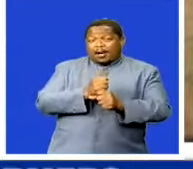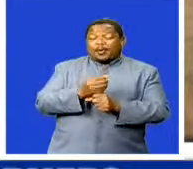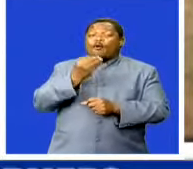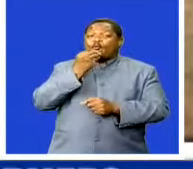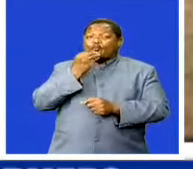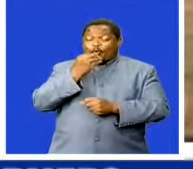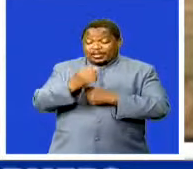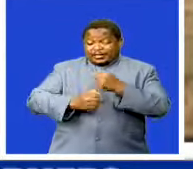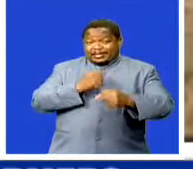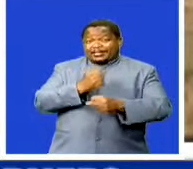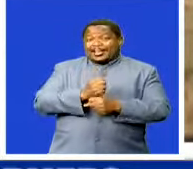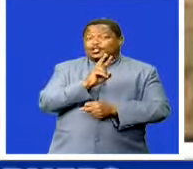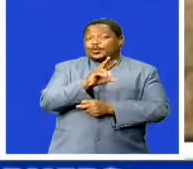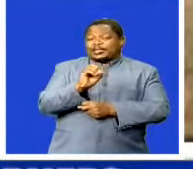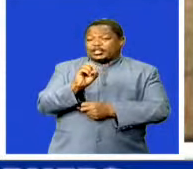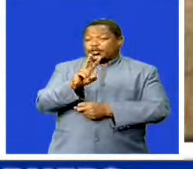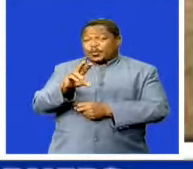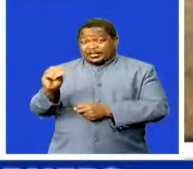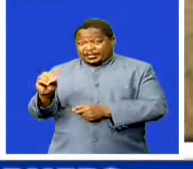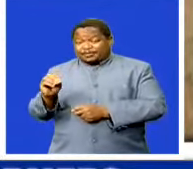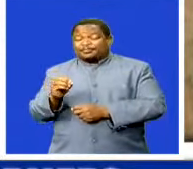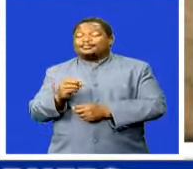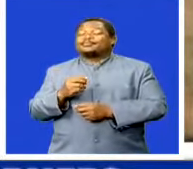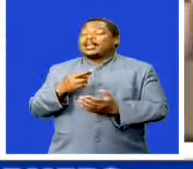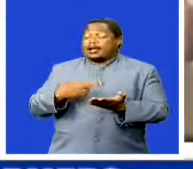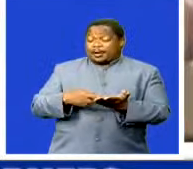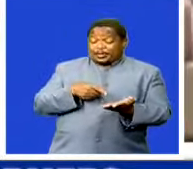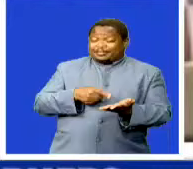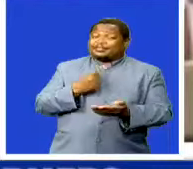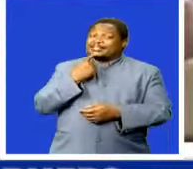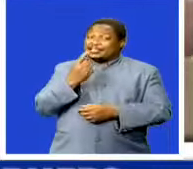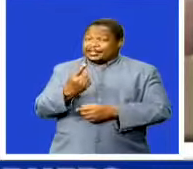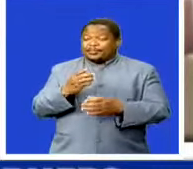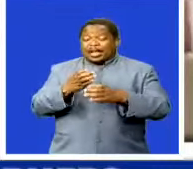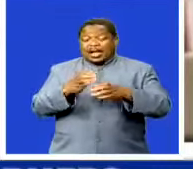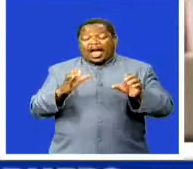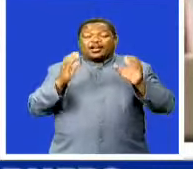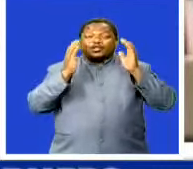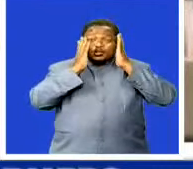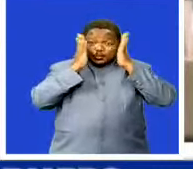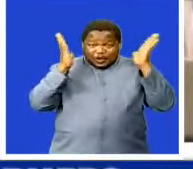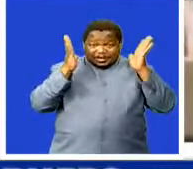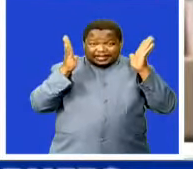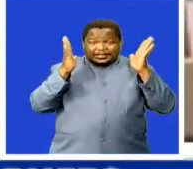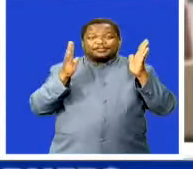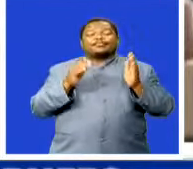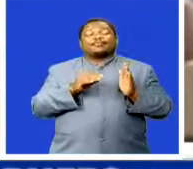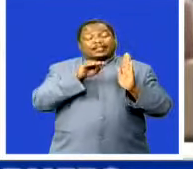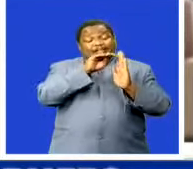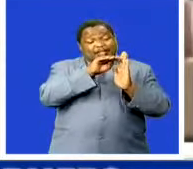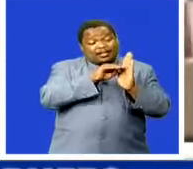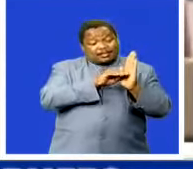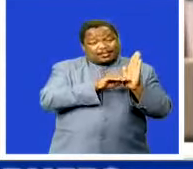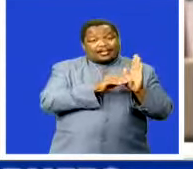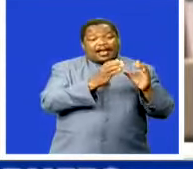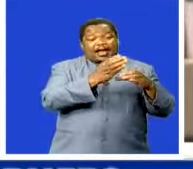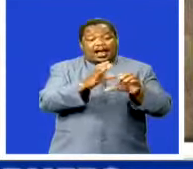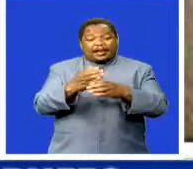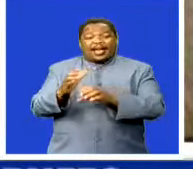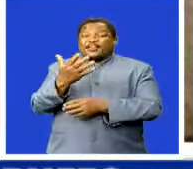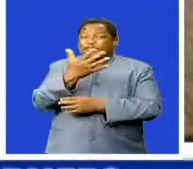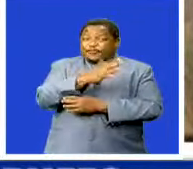2020 uveta ukuthi livele eSwatini lingulelinye lemave langemashumi lasihlanu lete